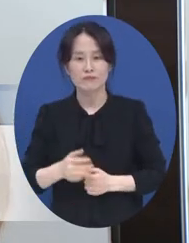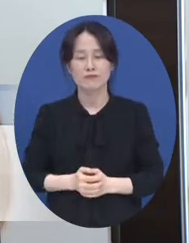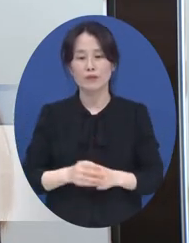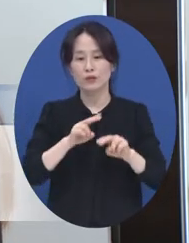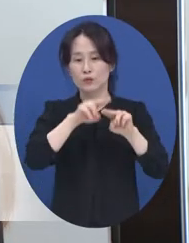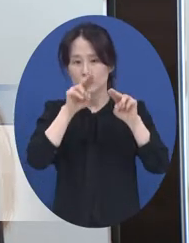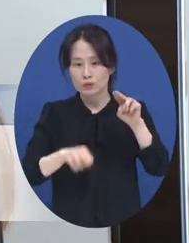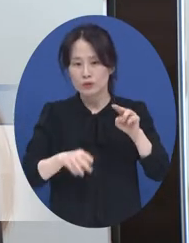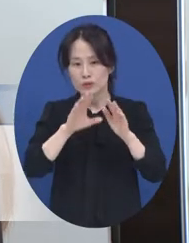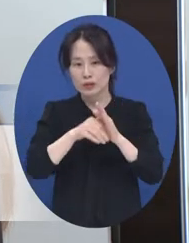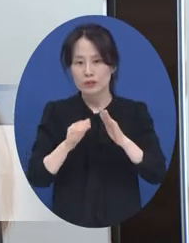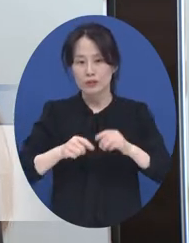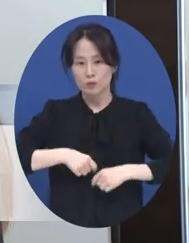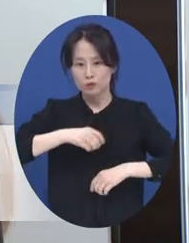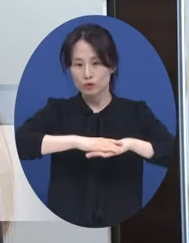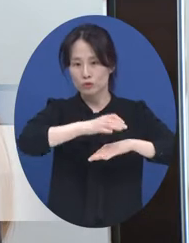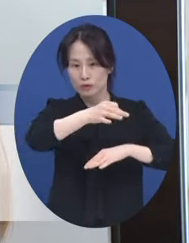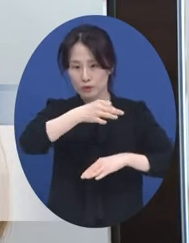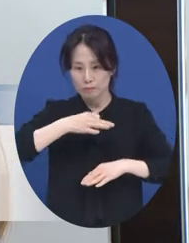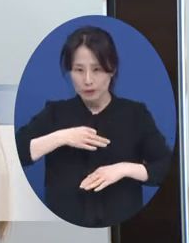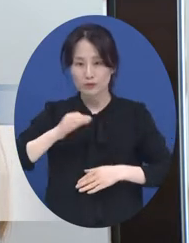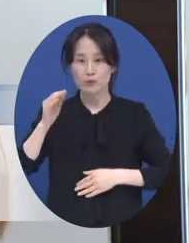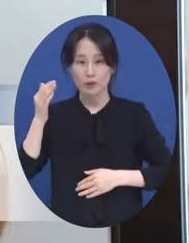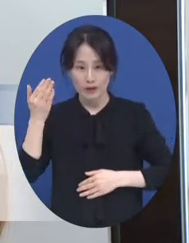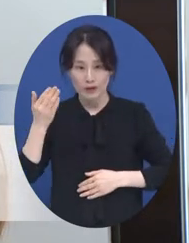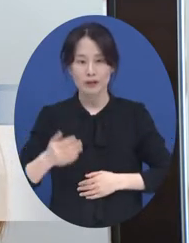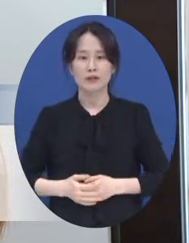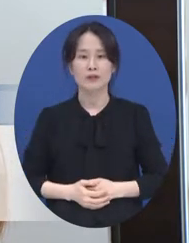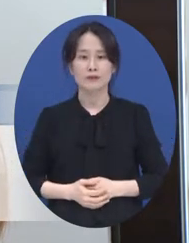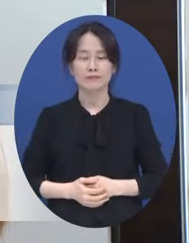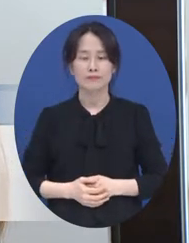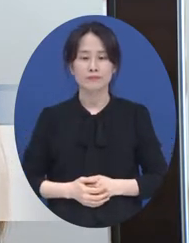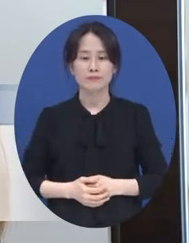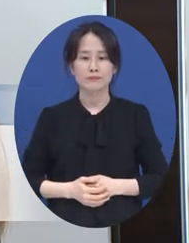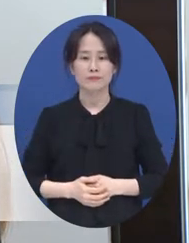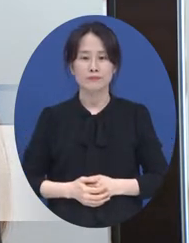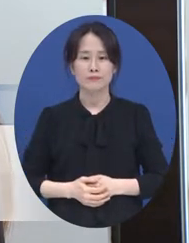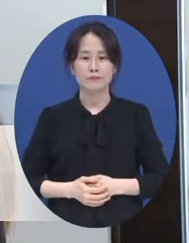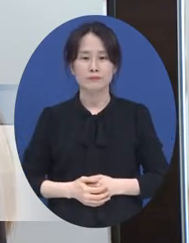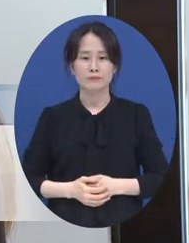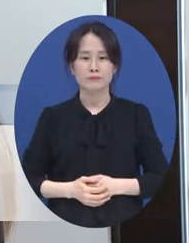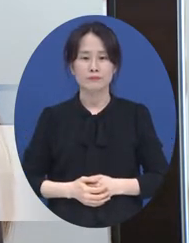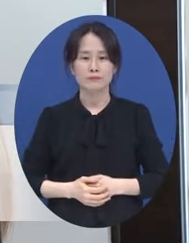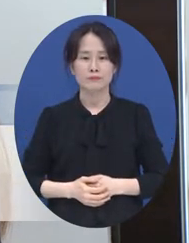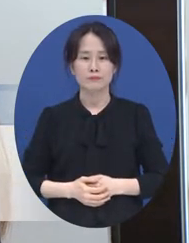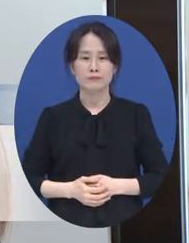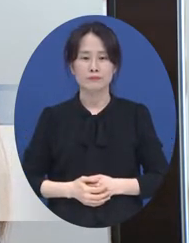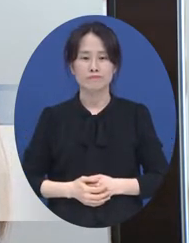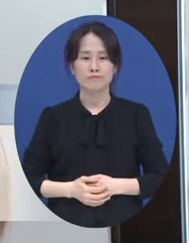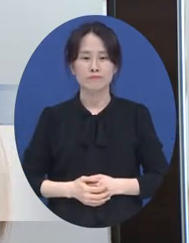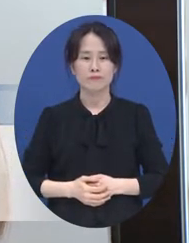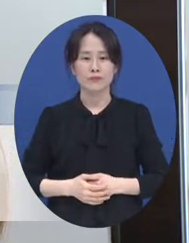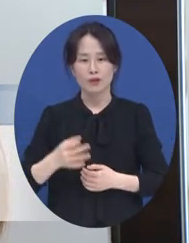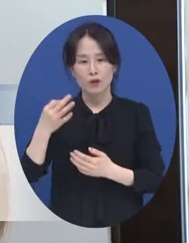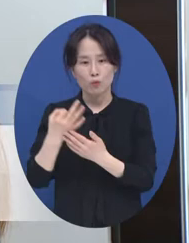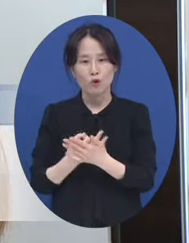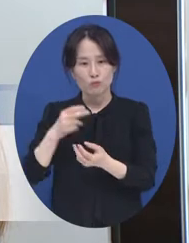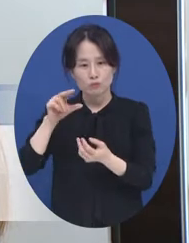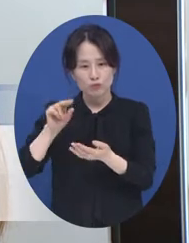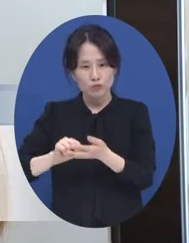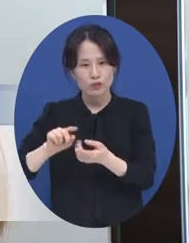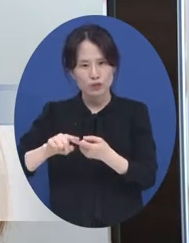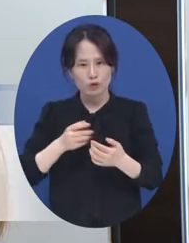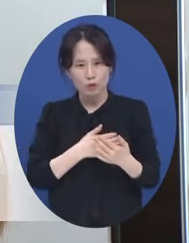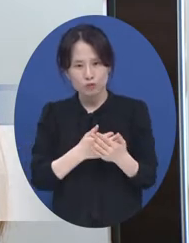생기는 게 사실인데 이런 공정 수당 이라는 것을 이제 퇴직할 때 받게 되면 은 사실 급여